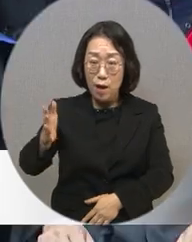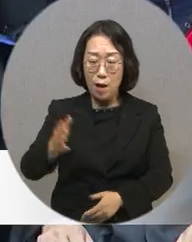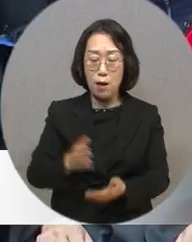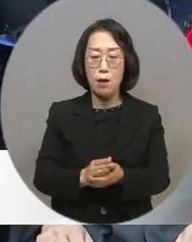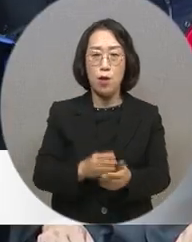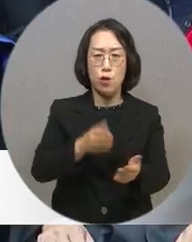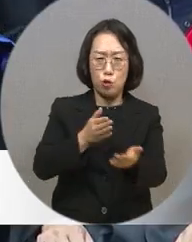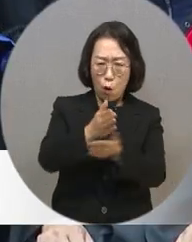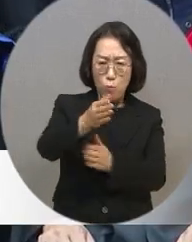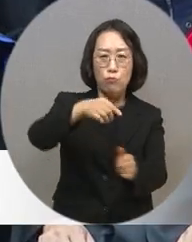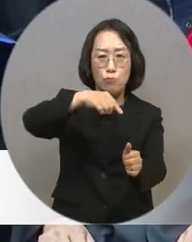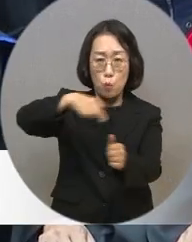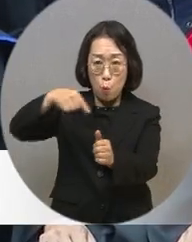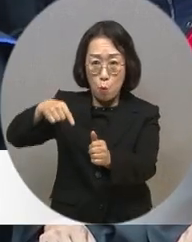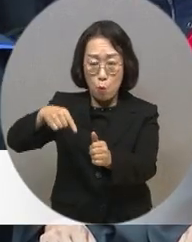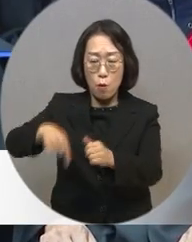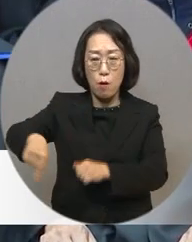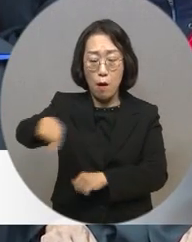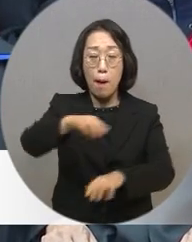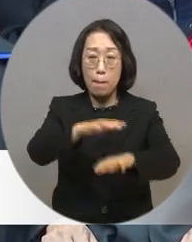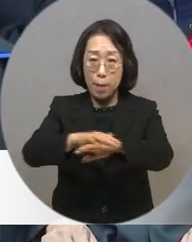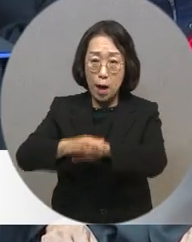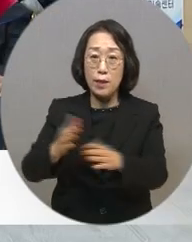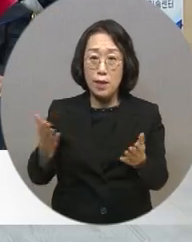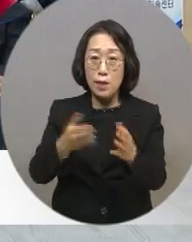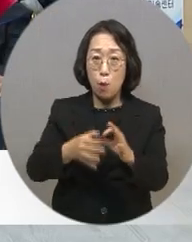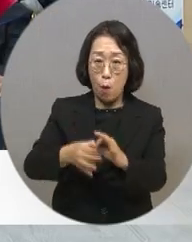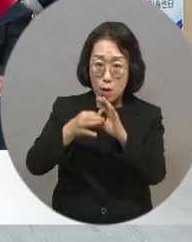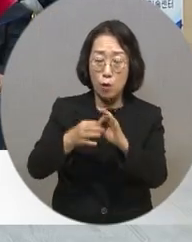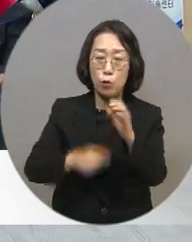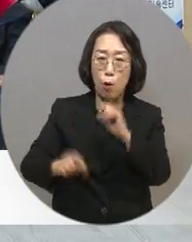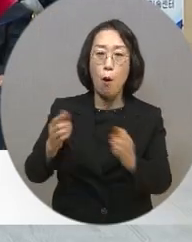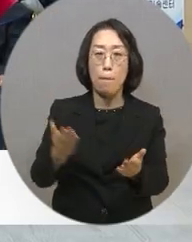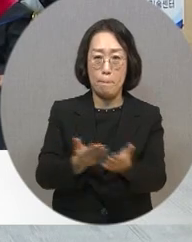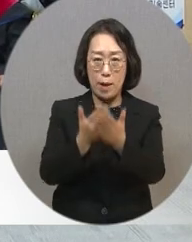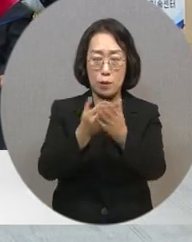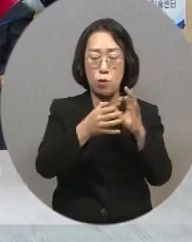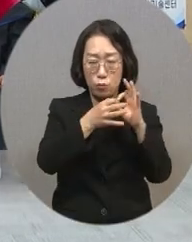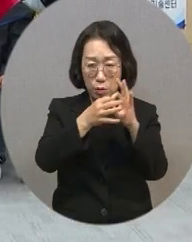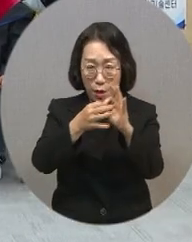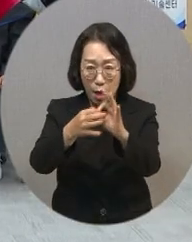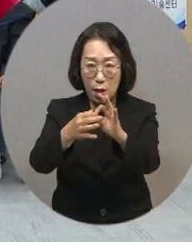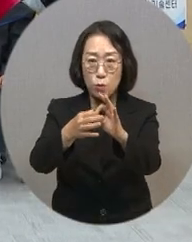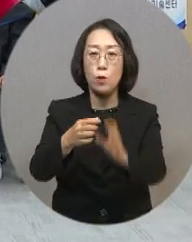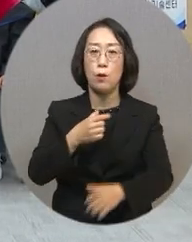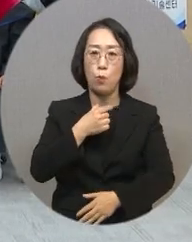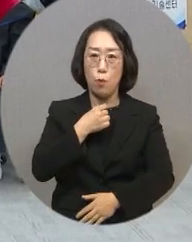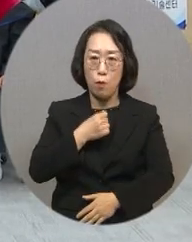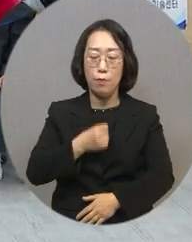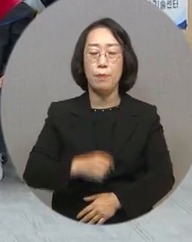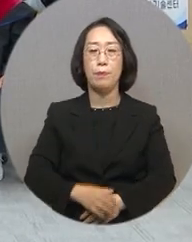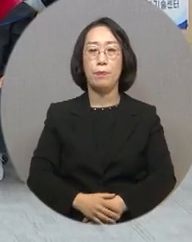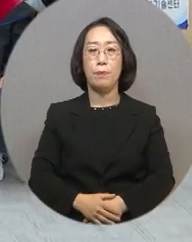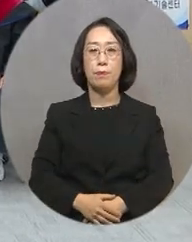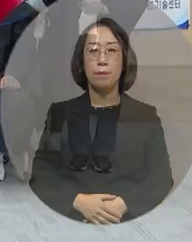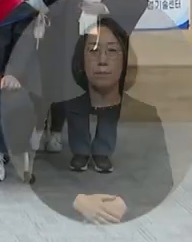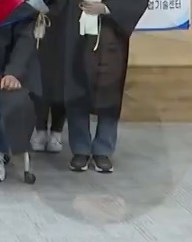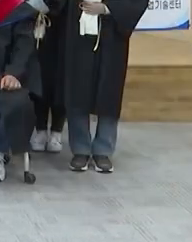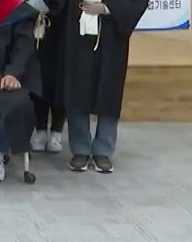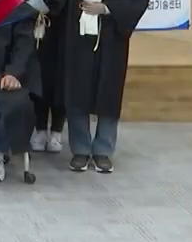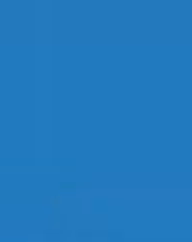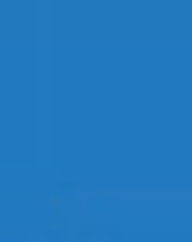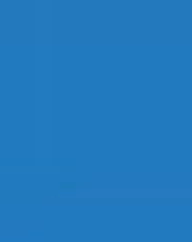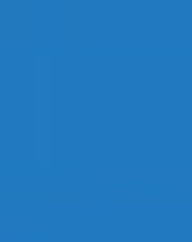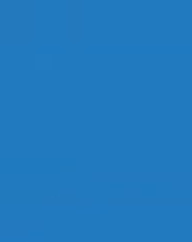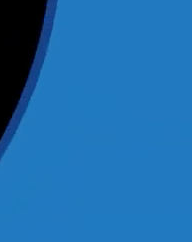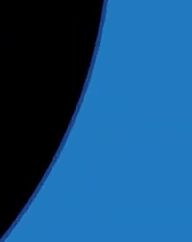통해 보성 농업인의 지속 가능한 성장과 발전을 이끌어가길 바랍니다. 복지TV 뉴스